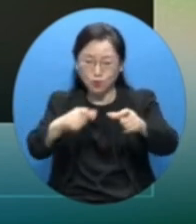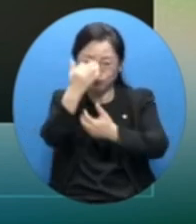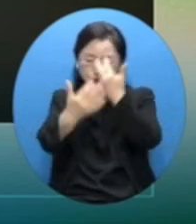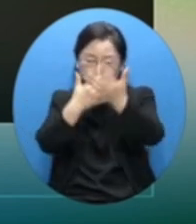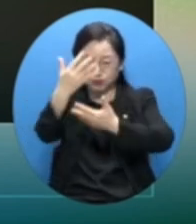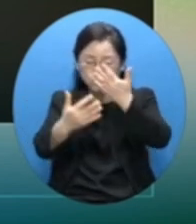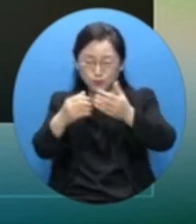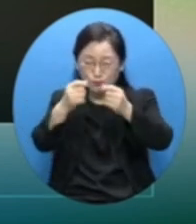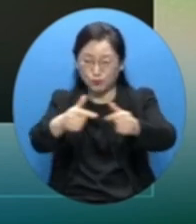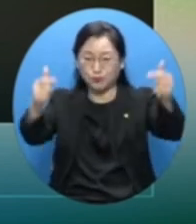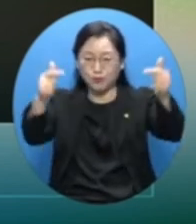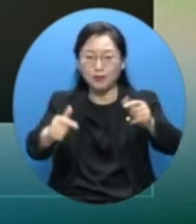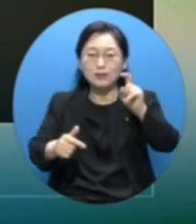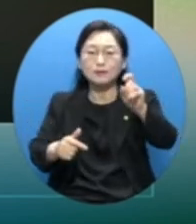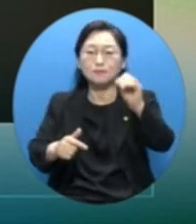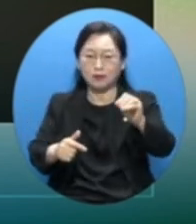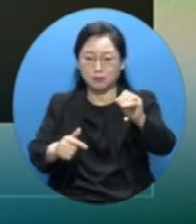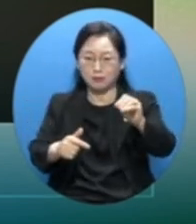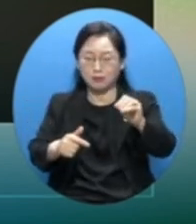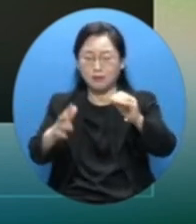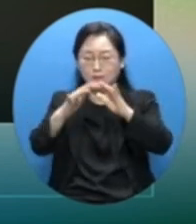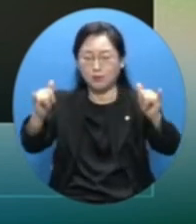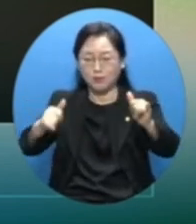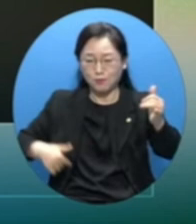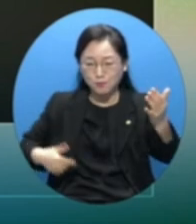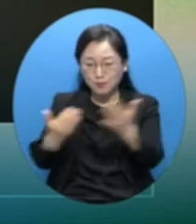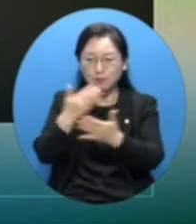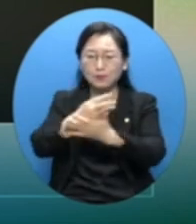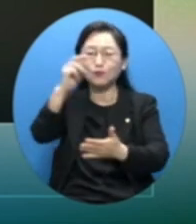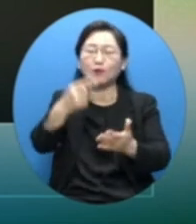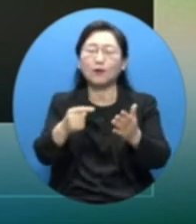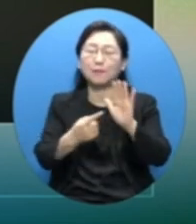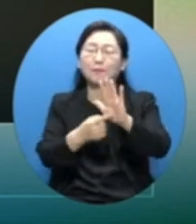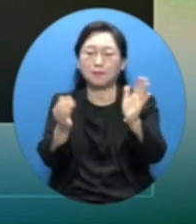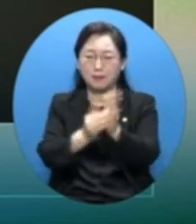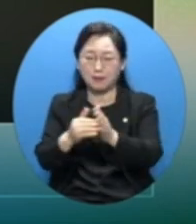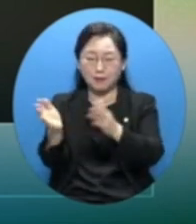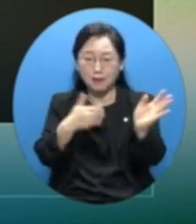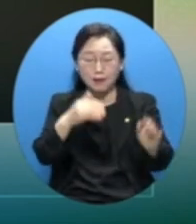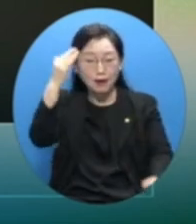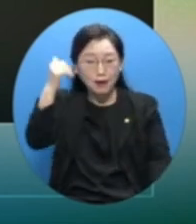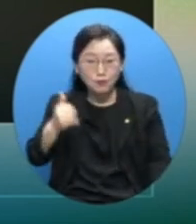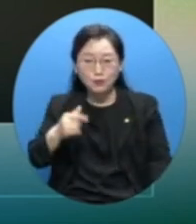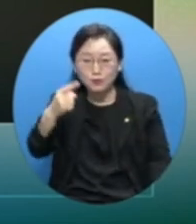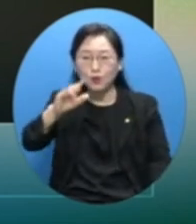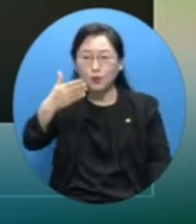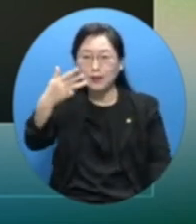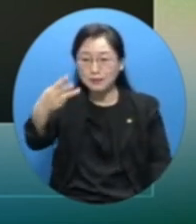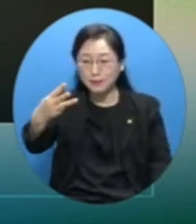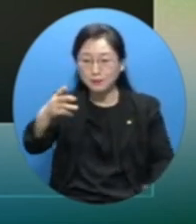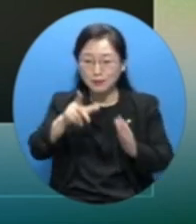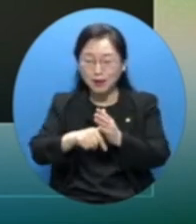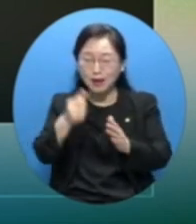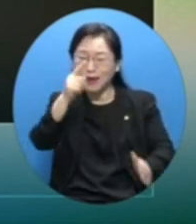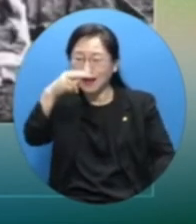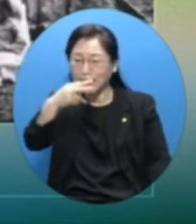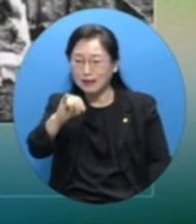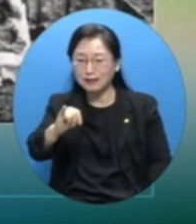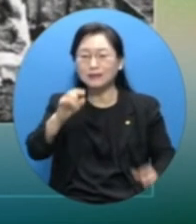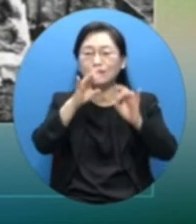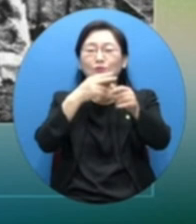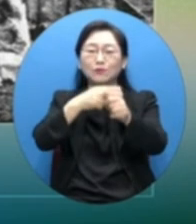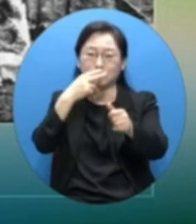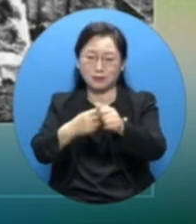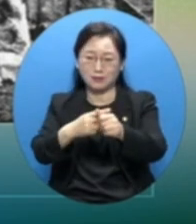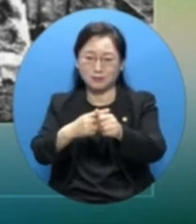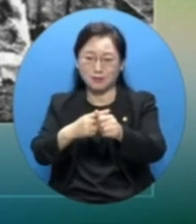10만 명이 넘는 많은 사람이 회개하고 돌아온 역사 나타나게 되었던 것입니다. 한국에서는 1903년 원산의 하디 선교사의 회개로 말미암아 놀라운 성령